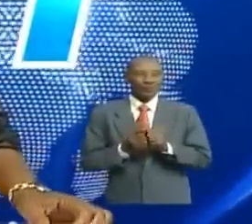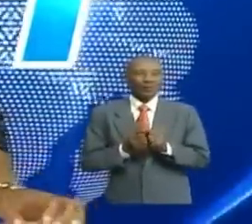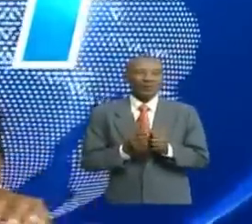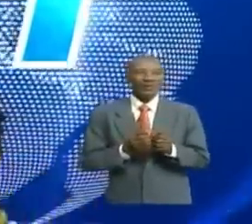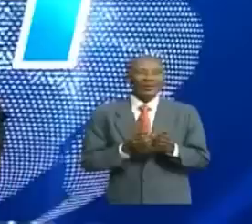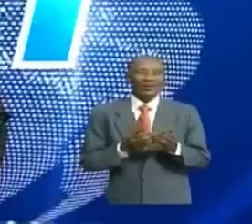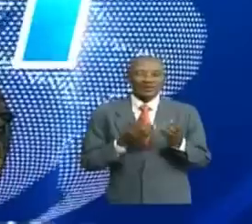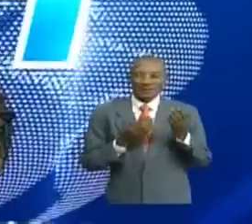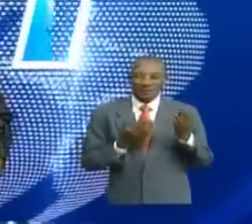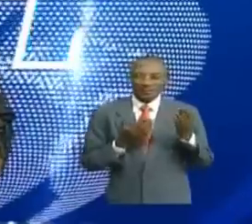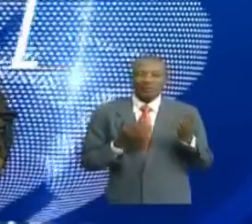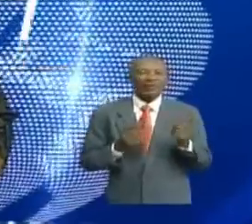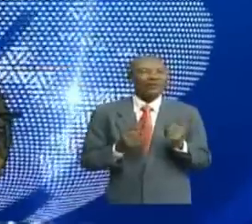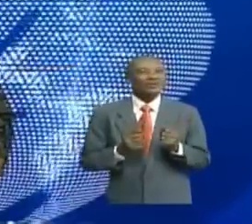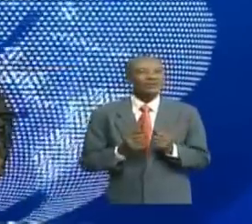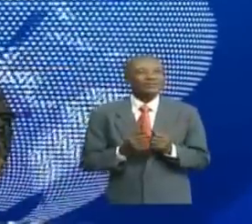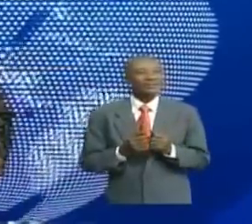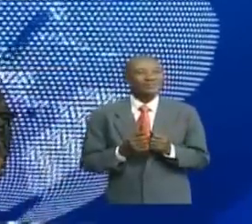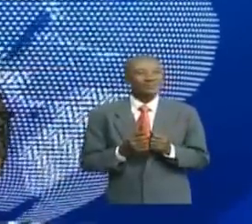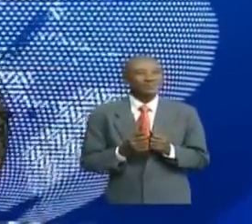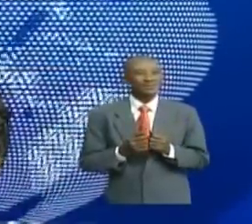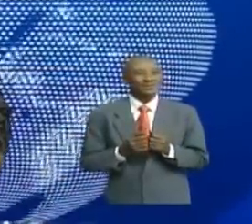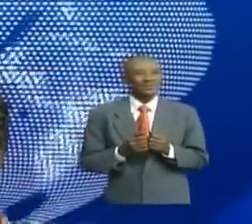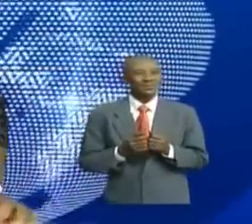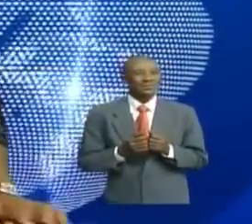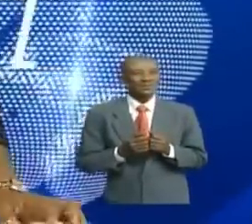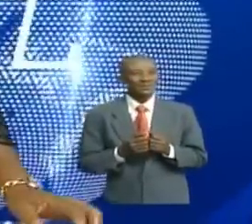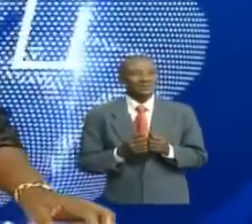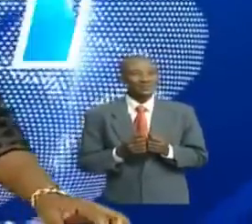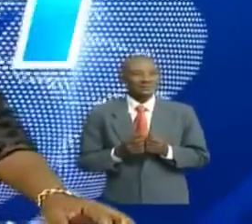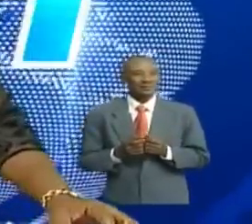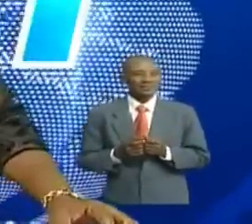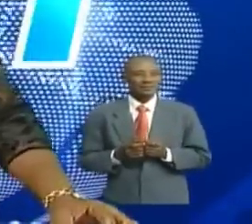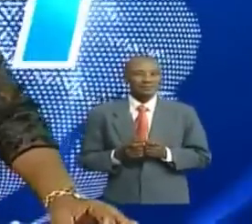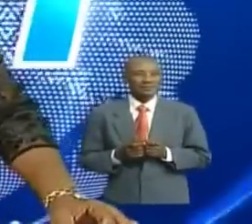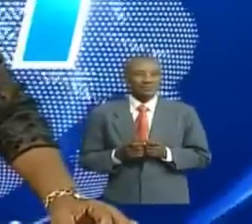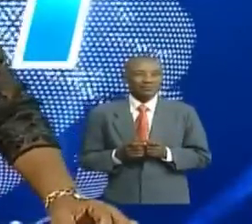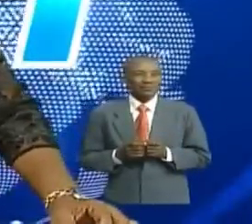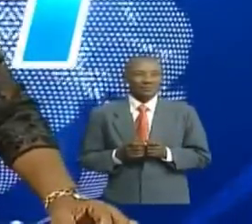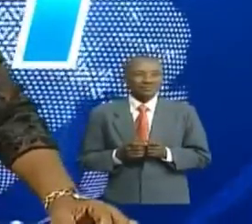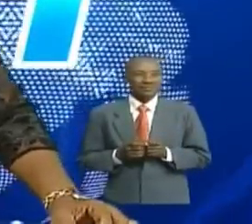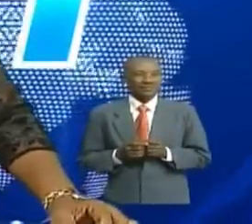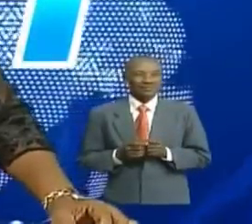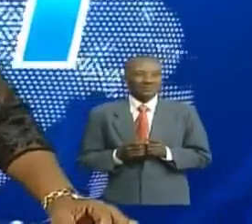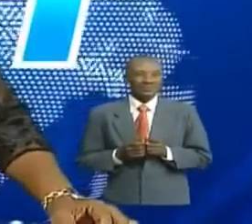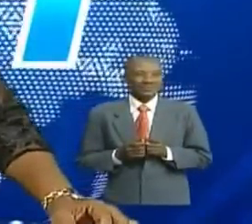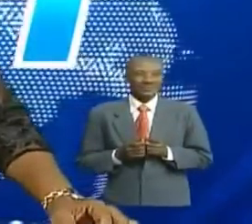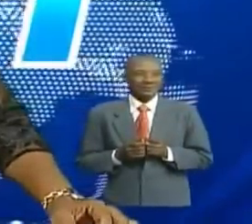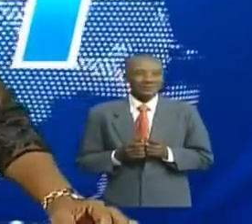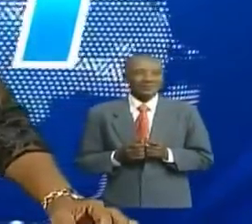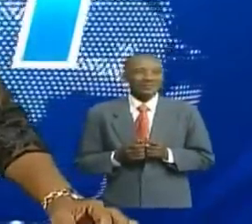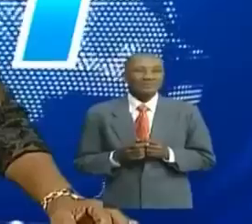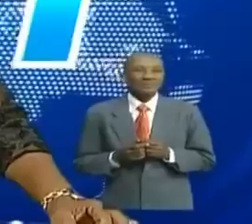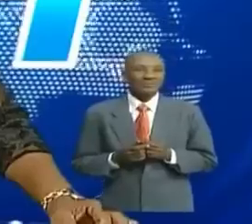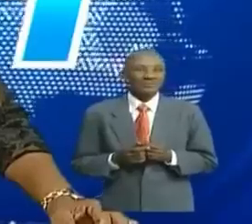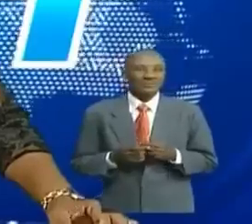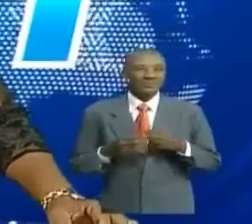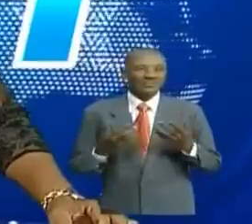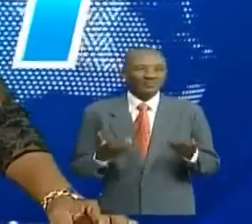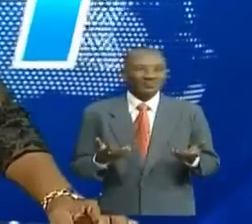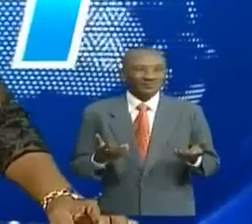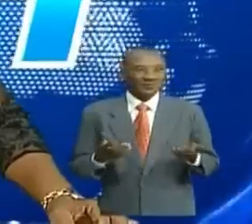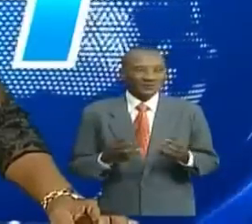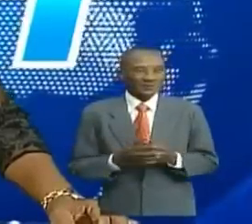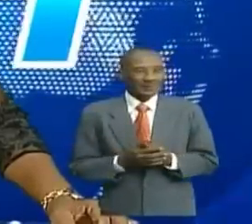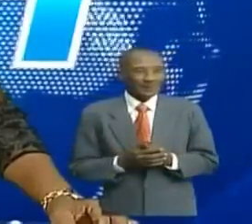même les élections. Soyez le bienvenu si vous nous rejoignez. Les États-Unis veulent appuyer et